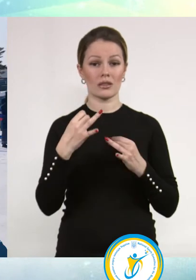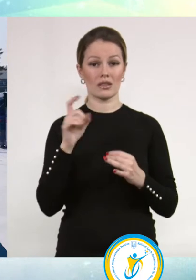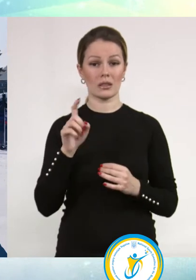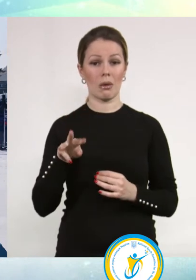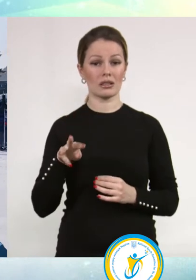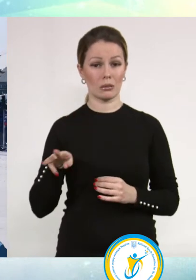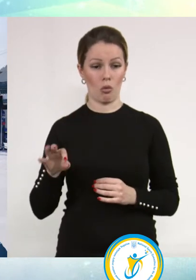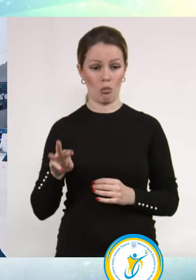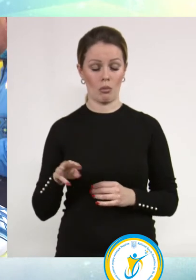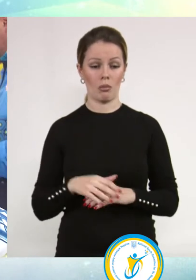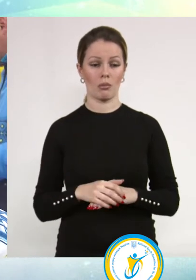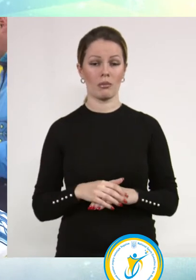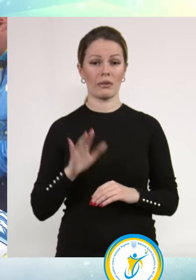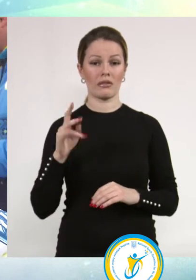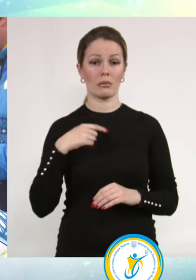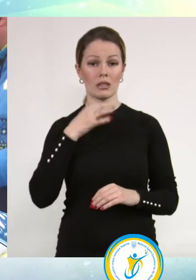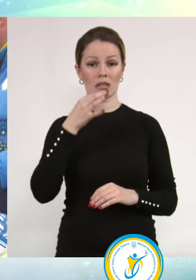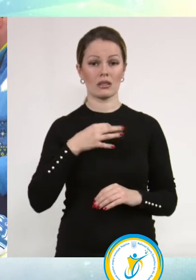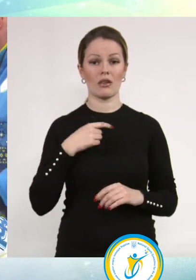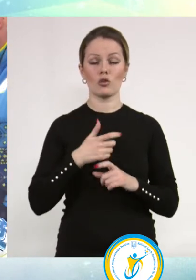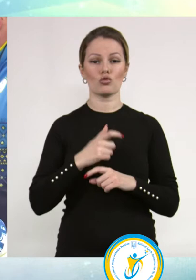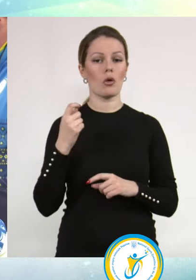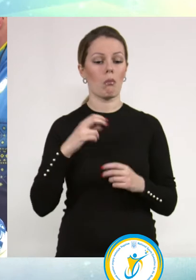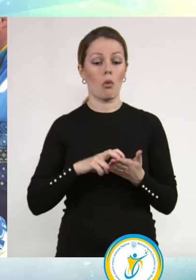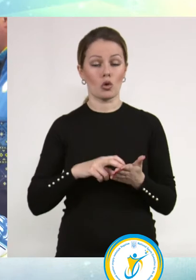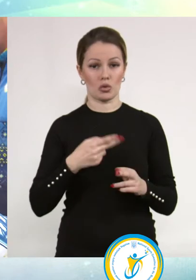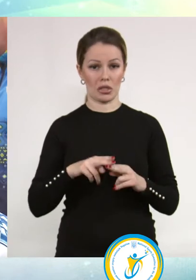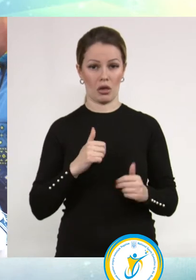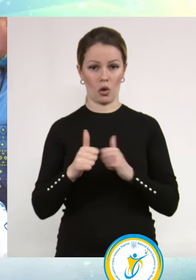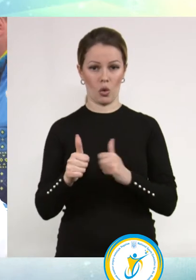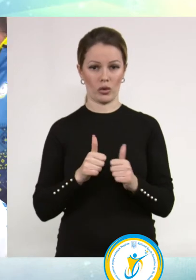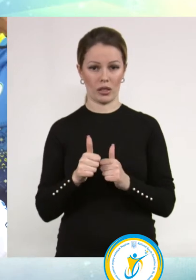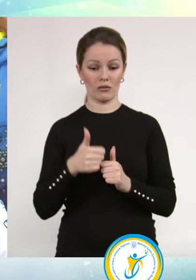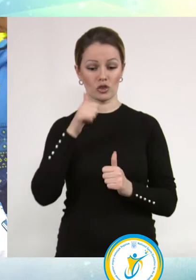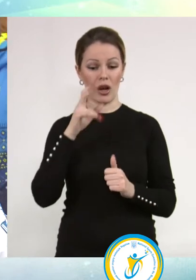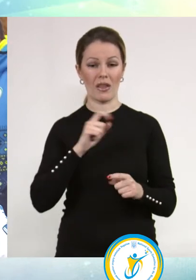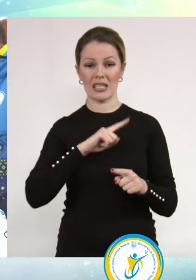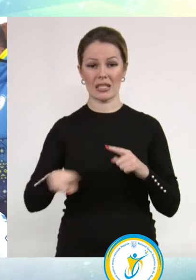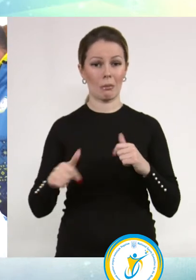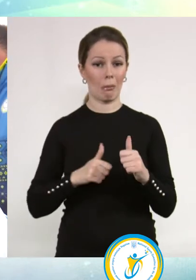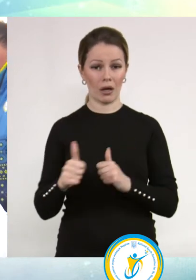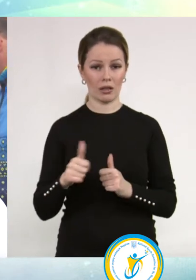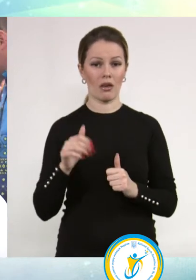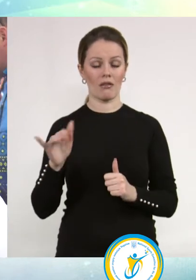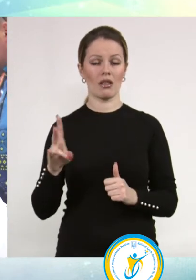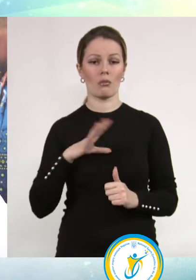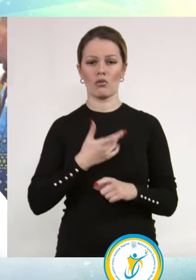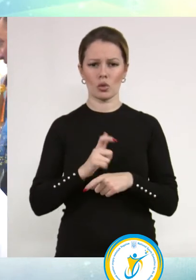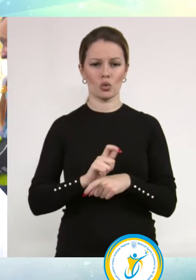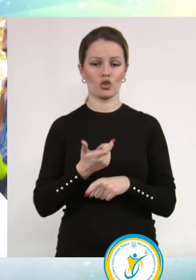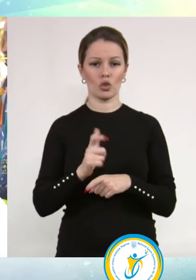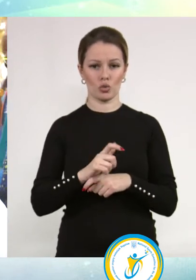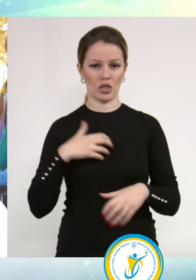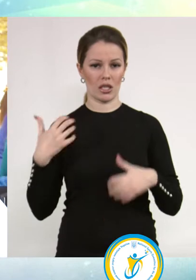з Максом, він мені сказав, я дуже боюсь цієї гонки. Тобто вчора на спринті він був